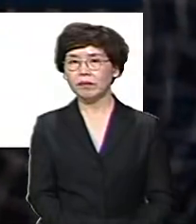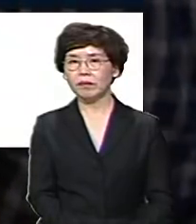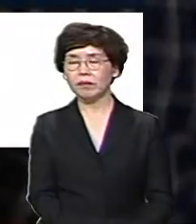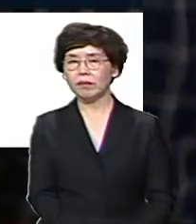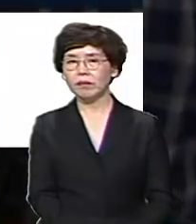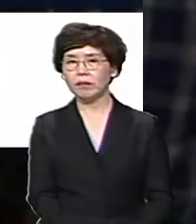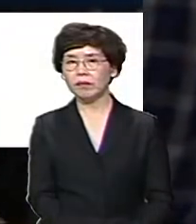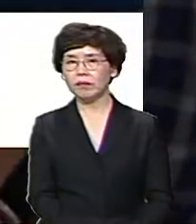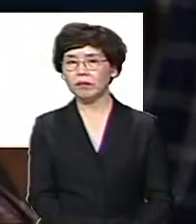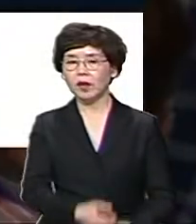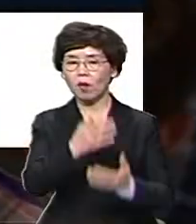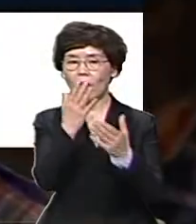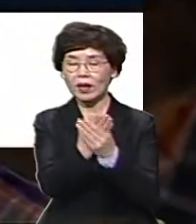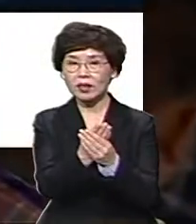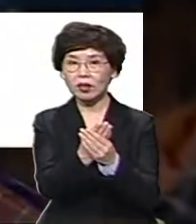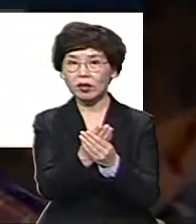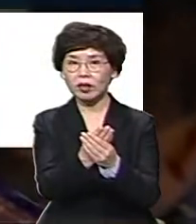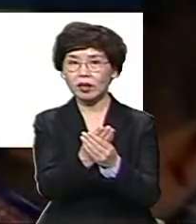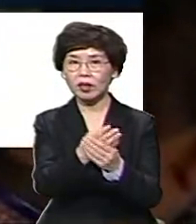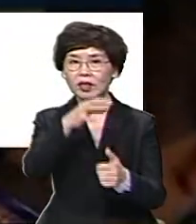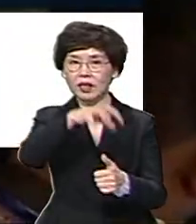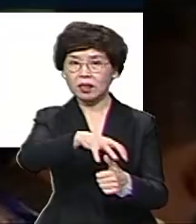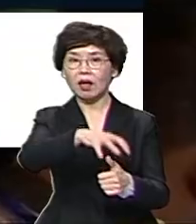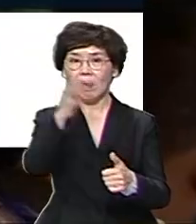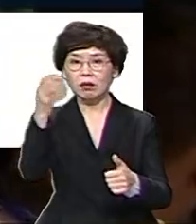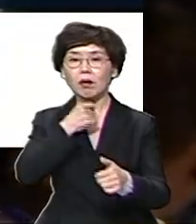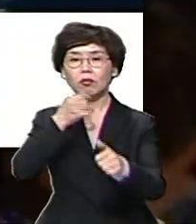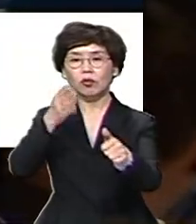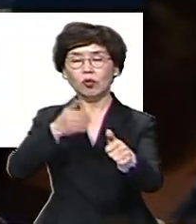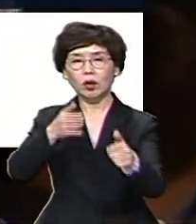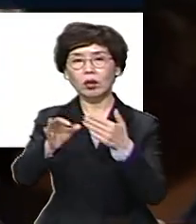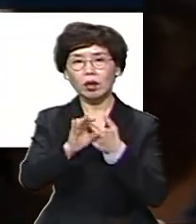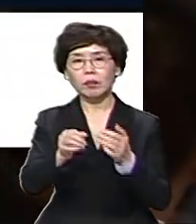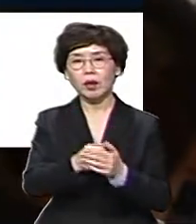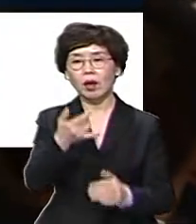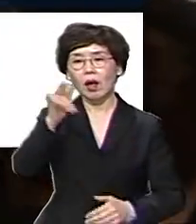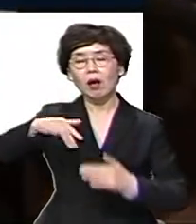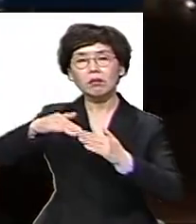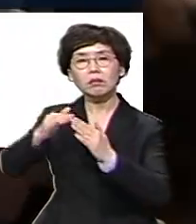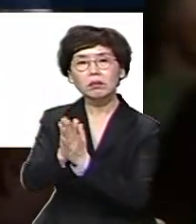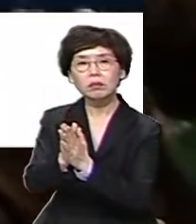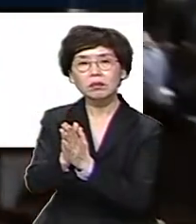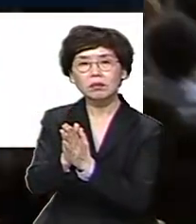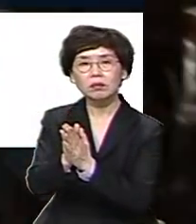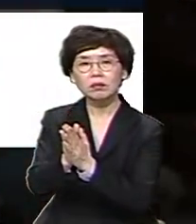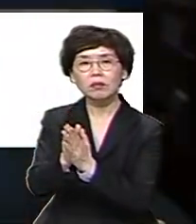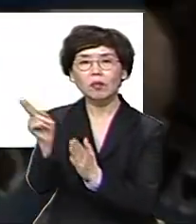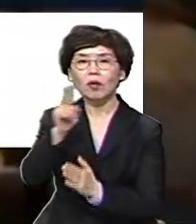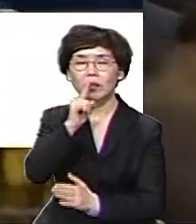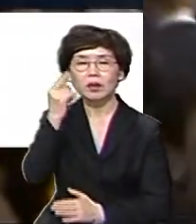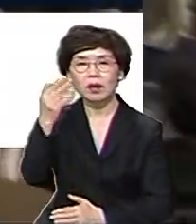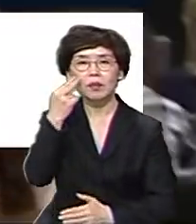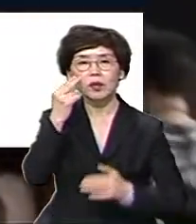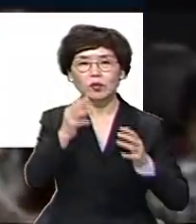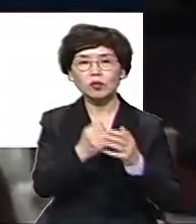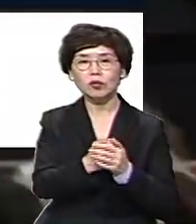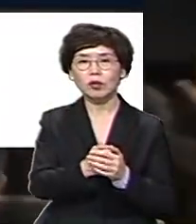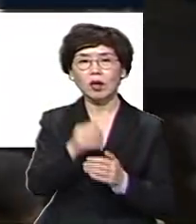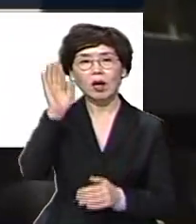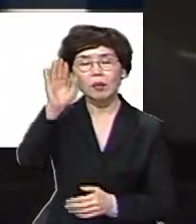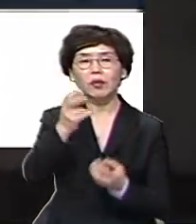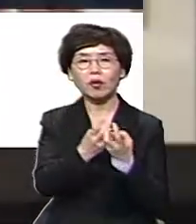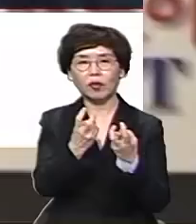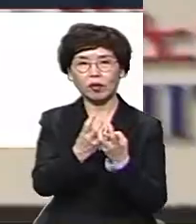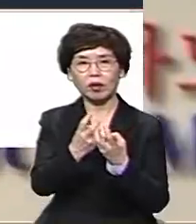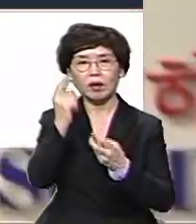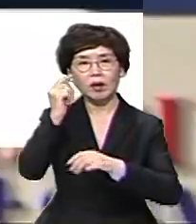the sanctions completely off, 완전히 제재 요구를 요구했다면은 그 비핵화는 어떻게 되는